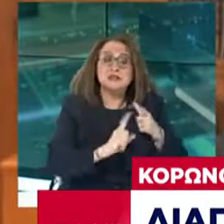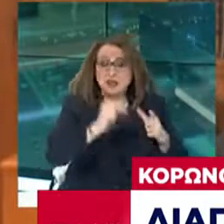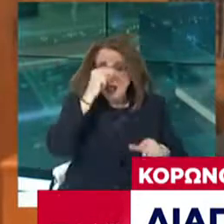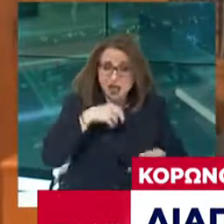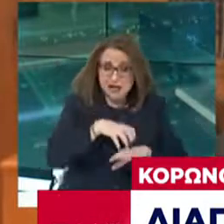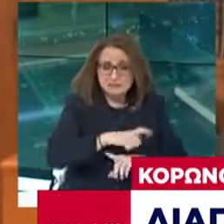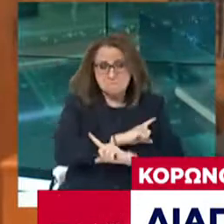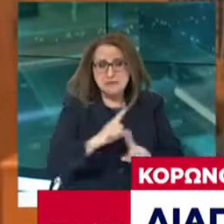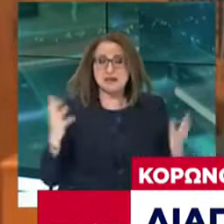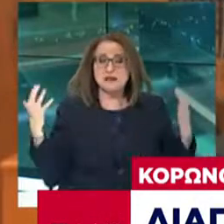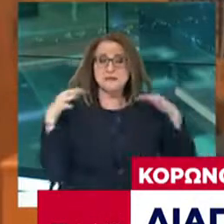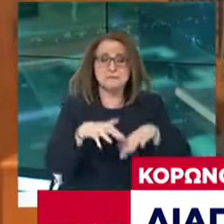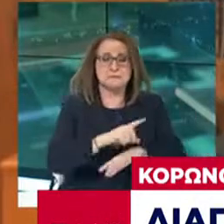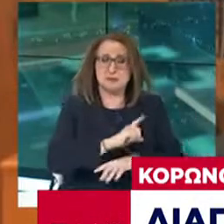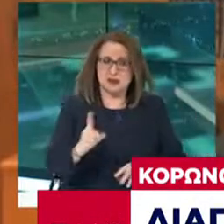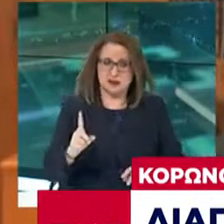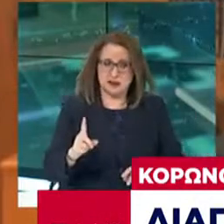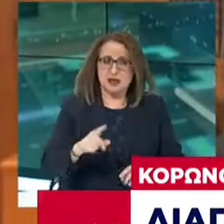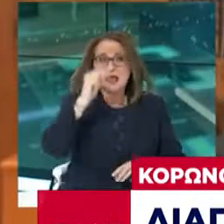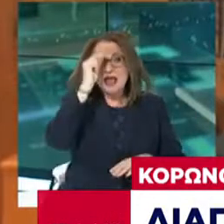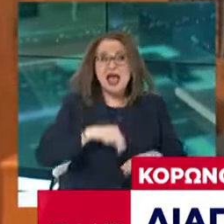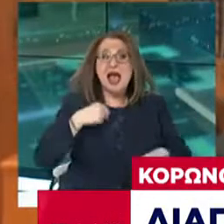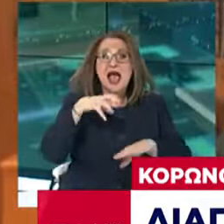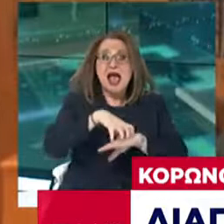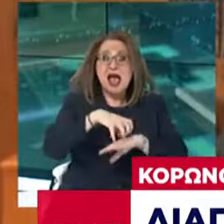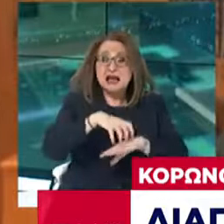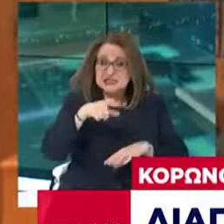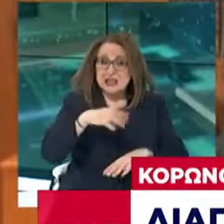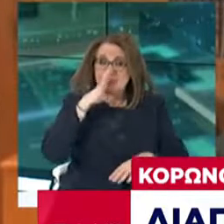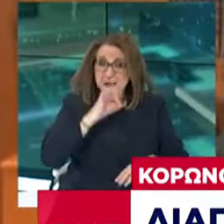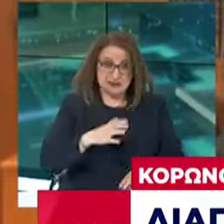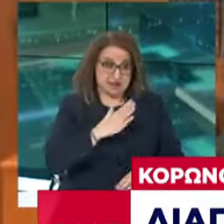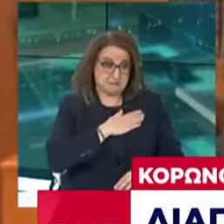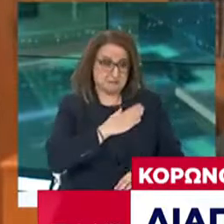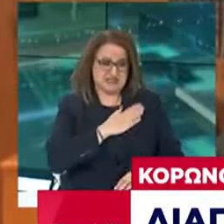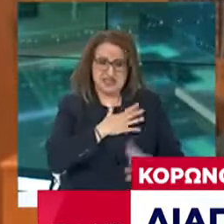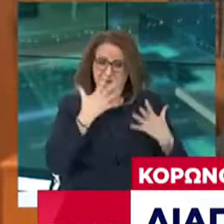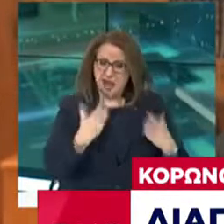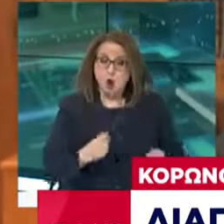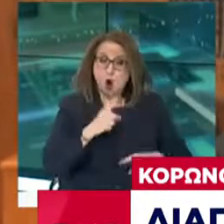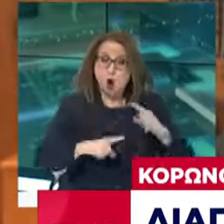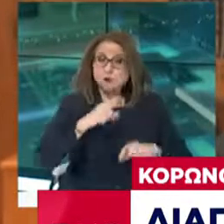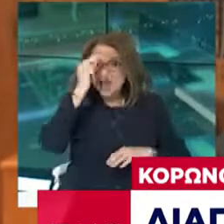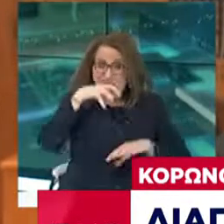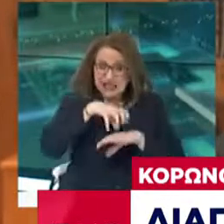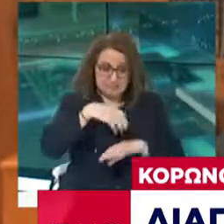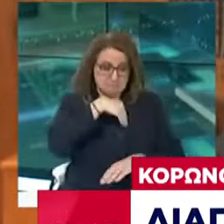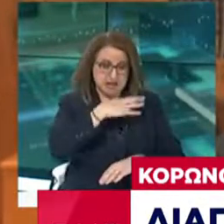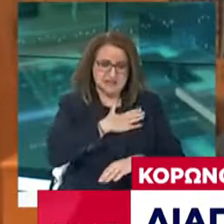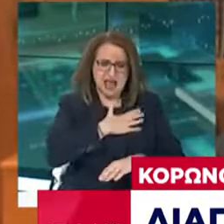συναθρήσεις. Η Εκκλησία των Πιστών, άλλωστε, είναι μεγάλη. Προσβλέπω στη στήριξη της ηγεσίας της Εκκλησίας στον κοινό